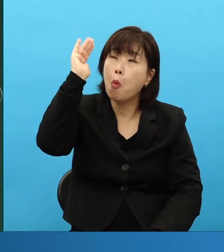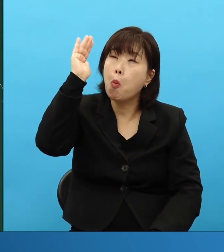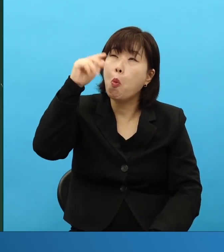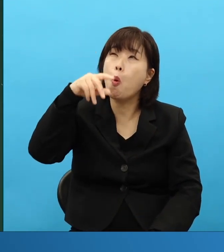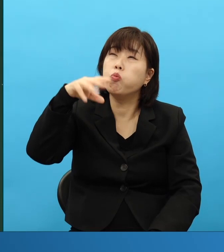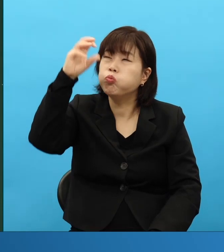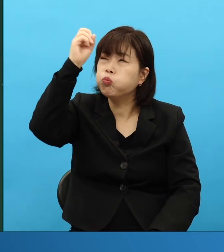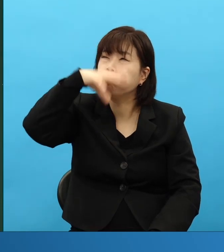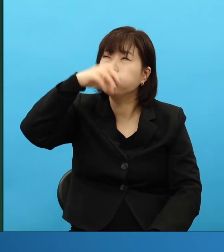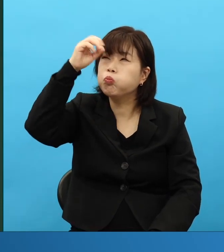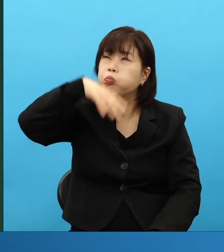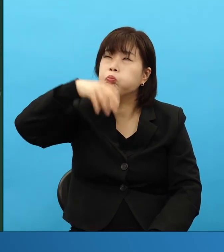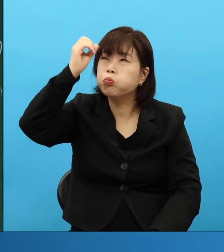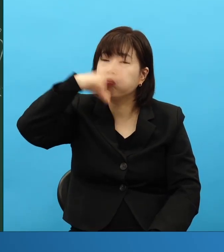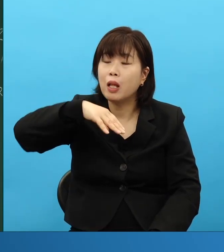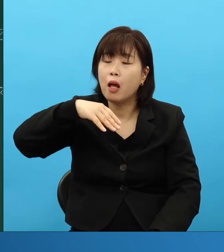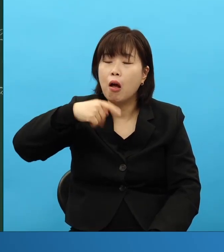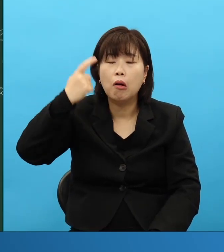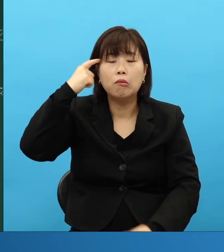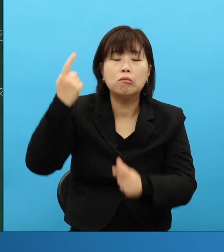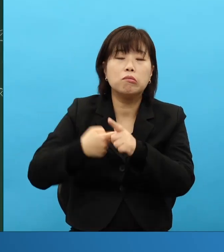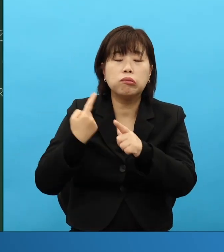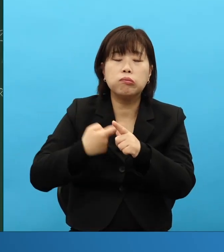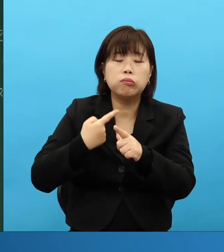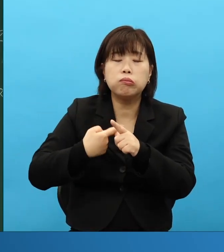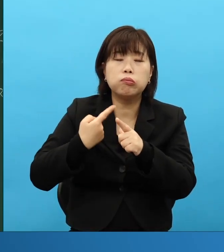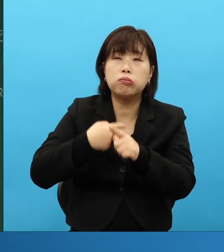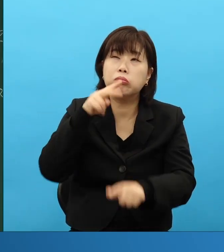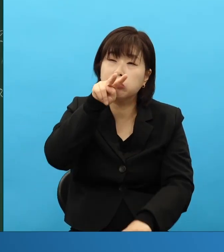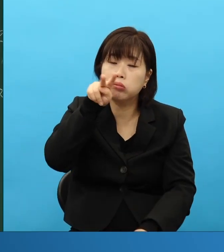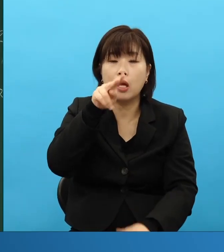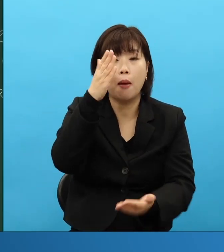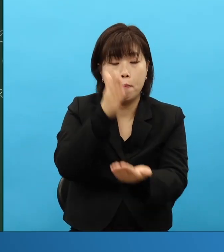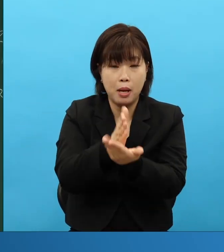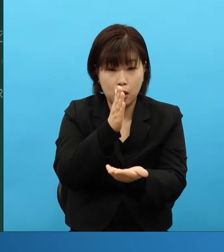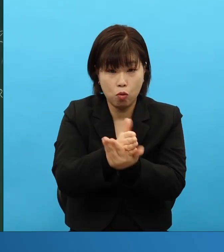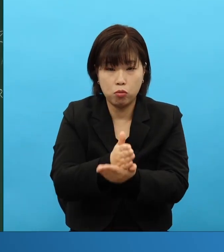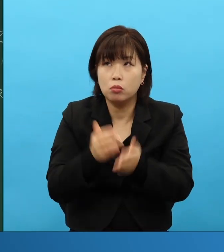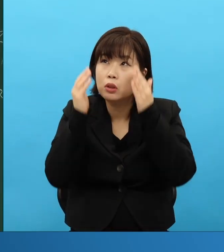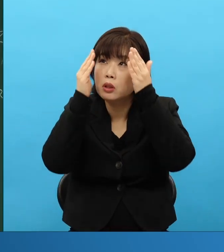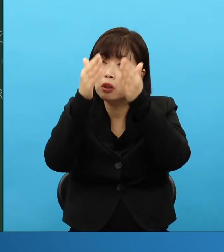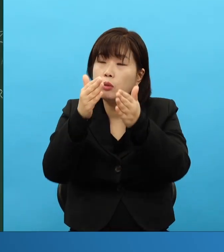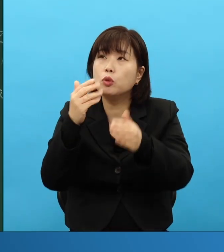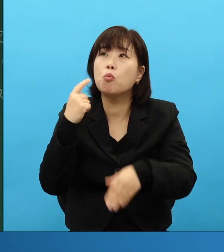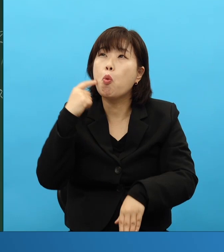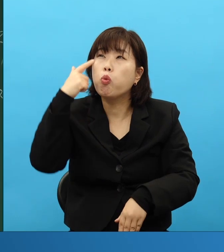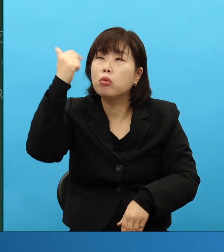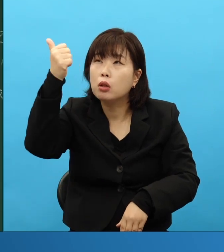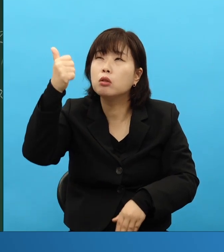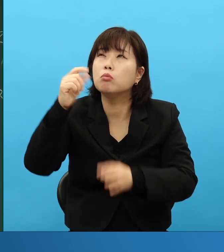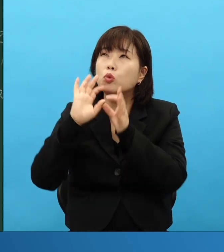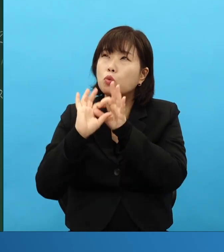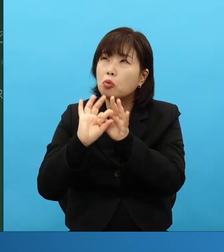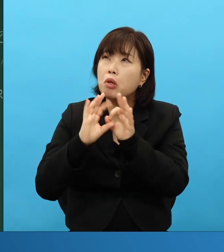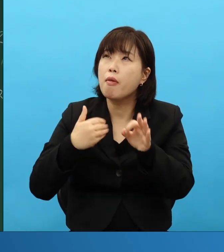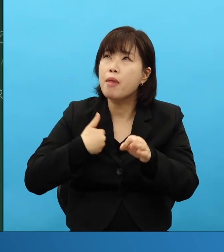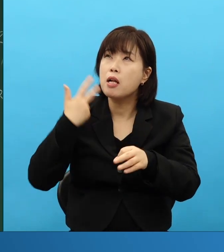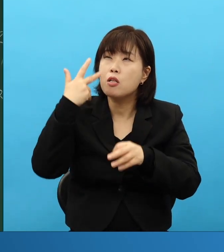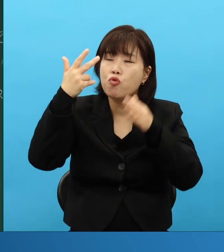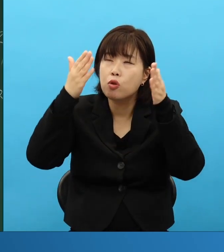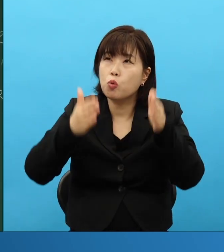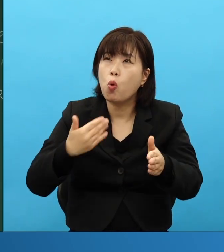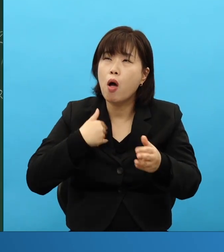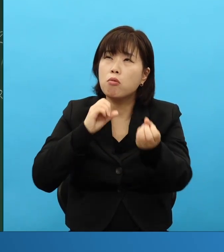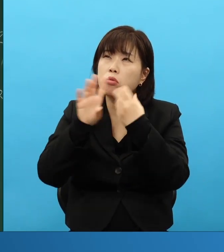that Sunday 진짜로 becomes a 그거는. very amazing day, truly. 주일날 하루 종일 막 깊은 은혜 받을 수 있어요. That all day long on the Lord's day, you can receive deep grace.